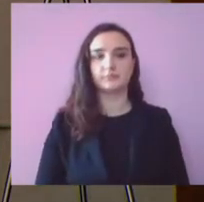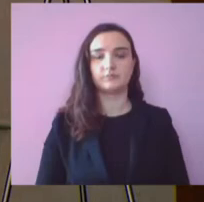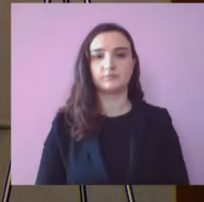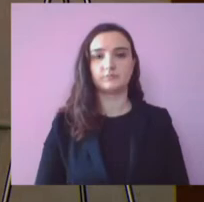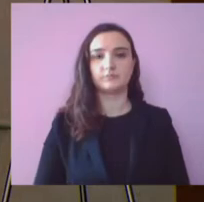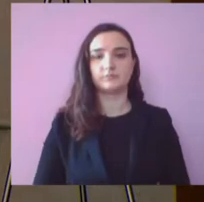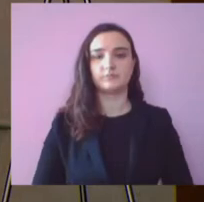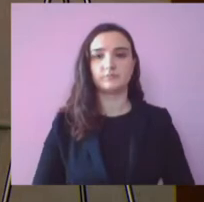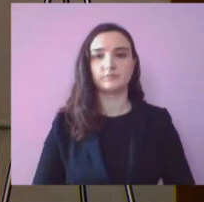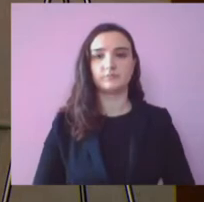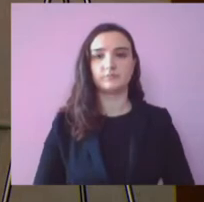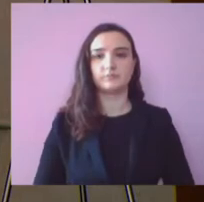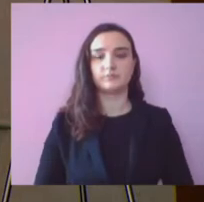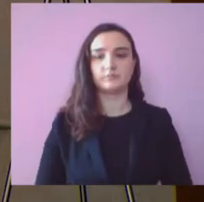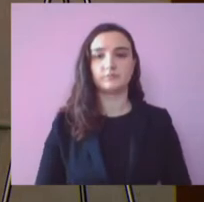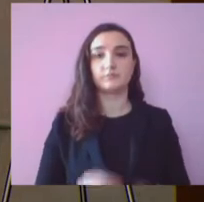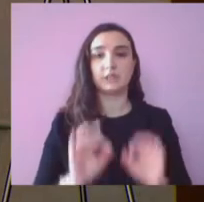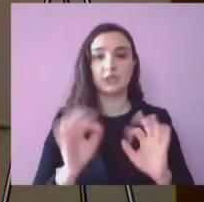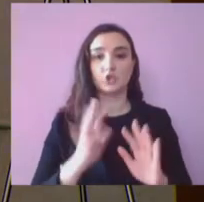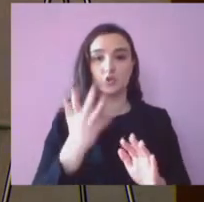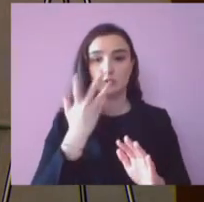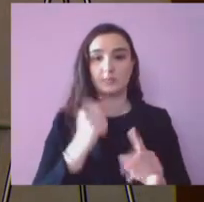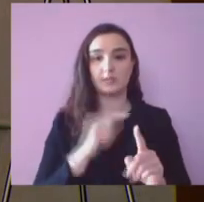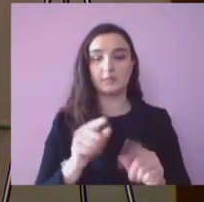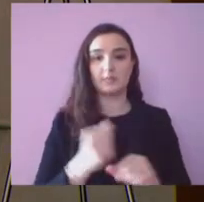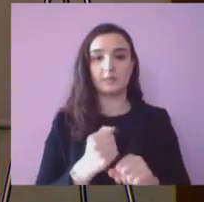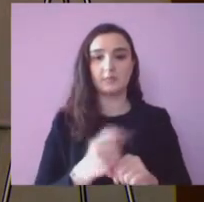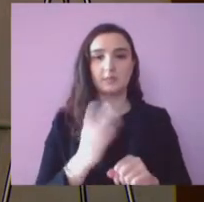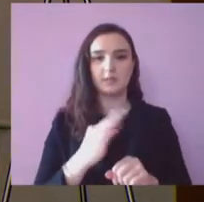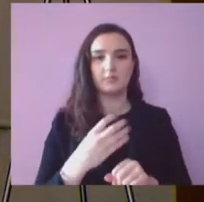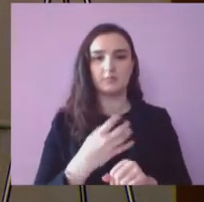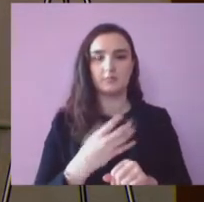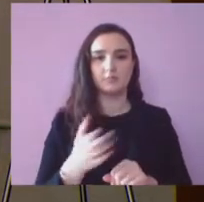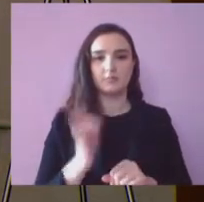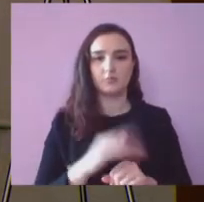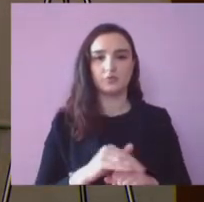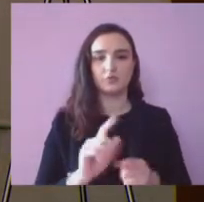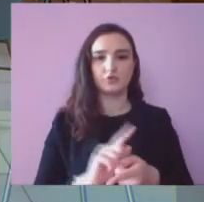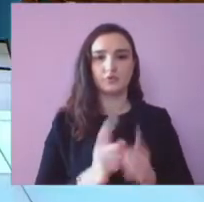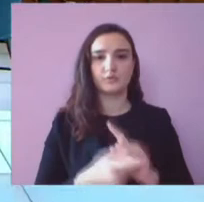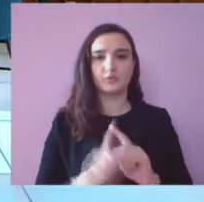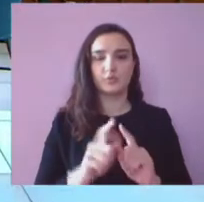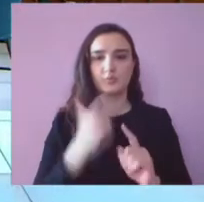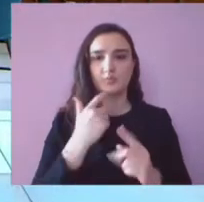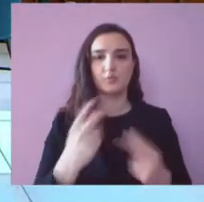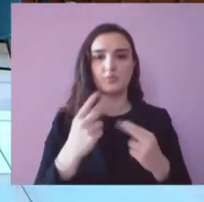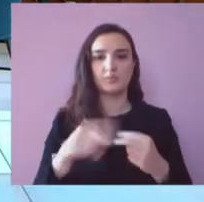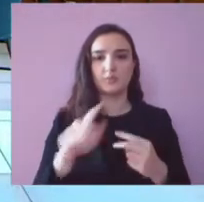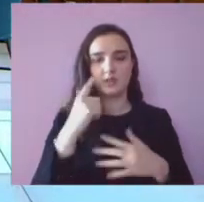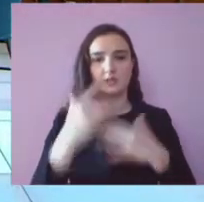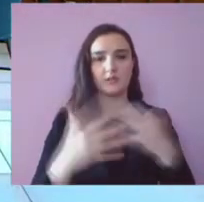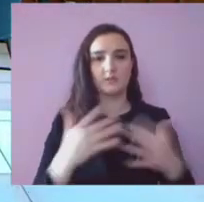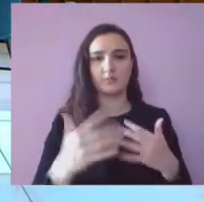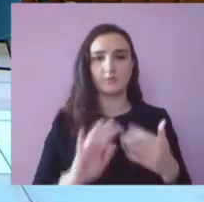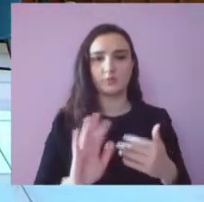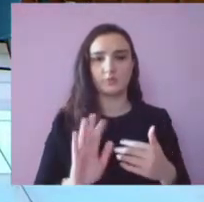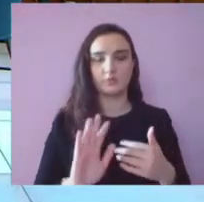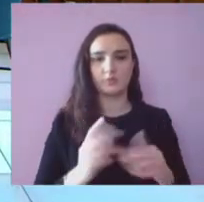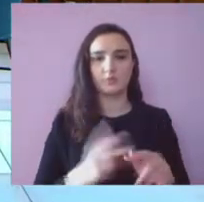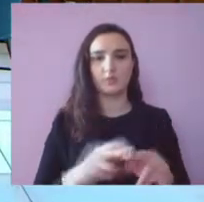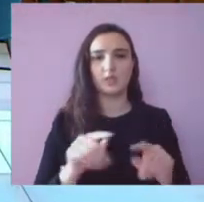არასწორად დავაწყო ფერები, მაგრამ პრინციპული ნიშნობა, მოდით შევცვლი, რომ აყურებელი არ დავაბნიო. აი